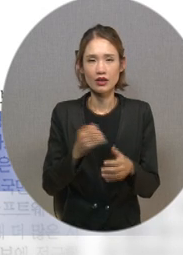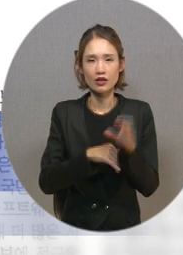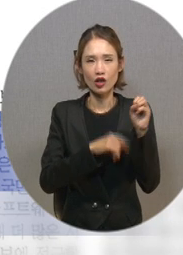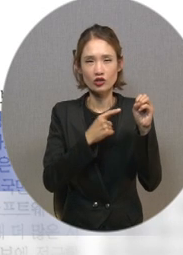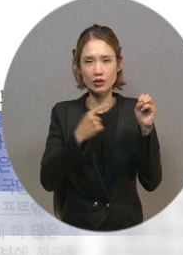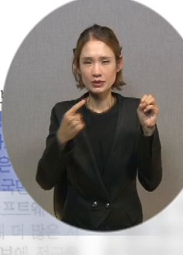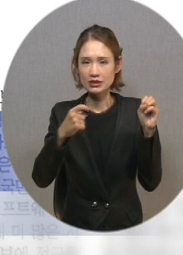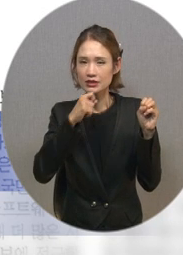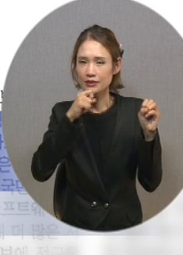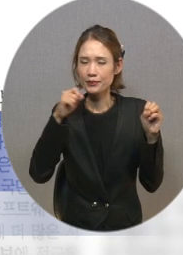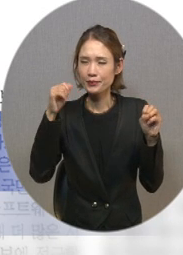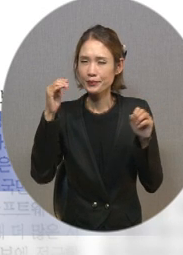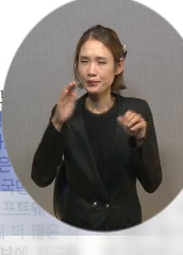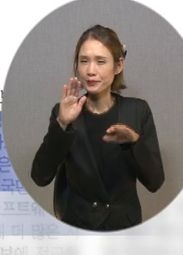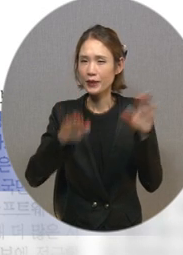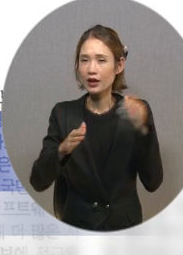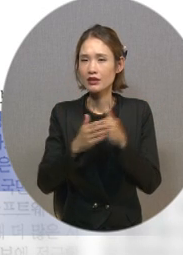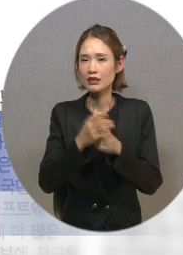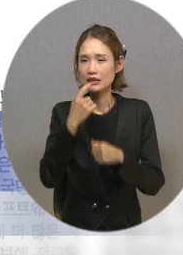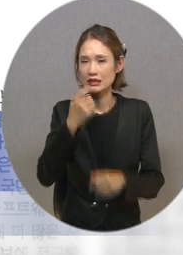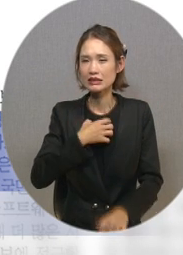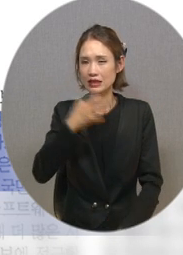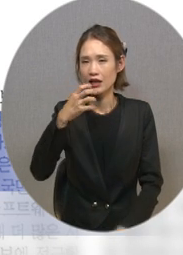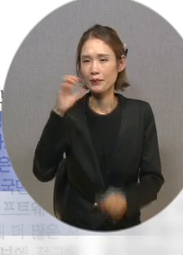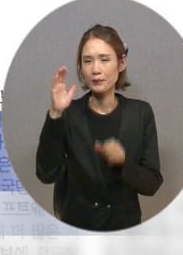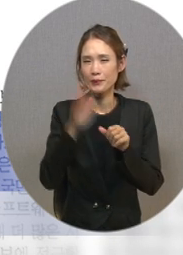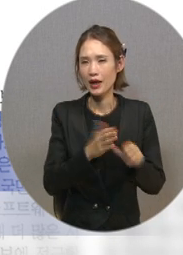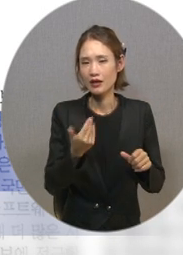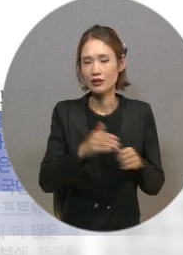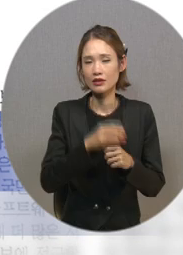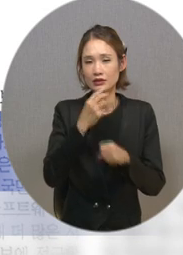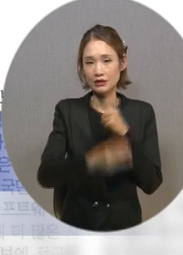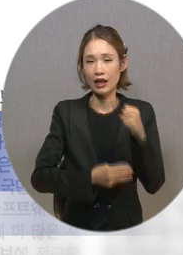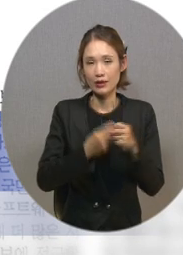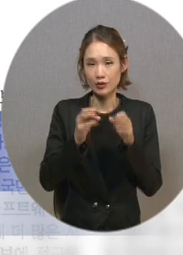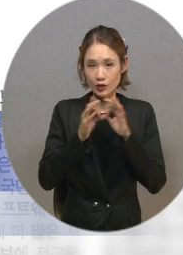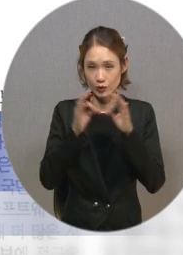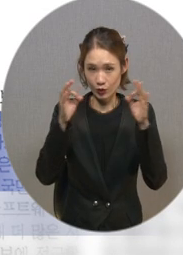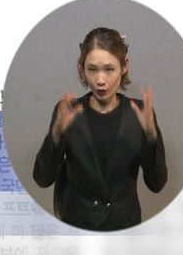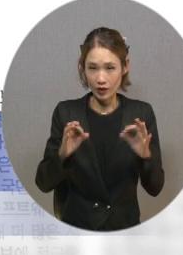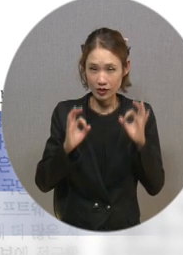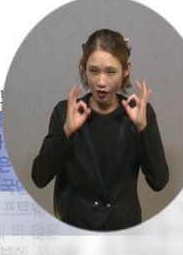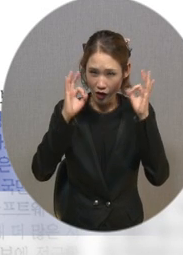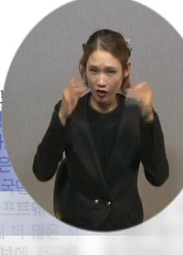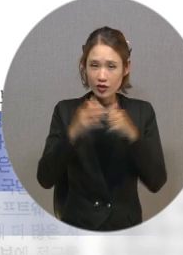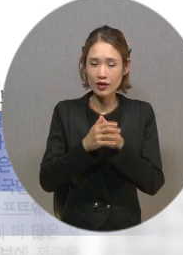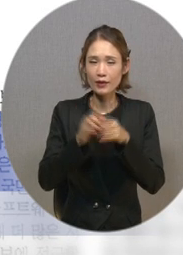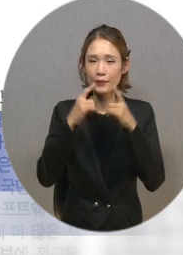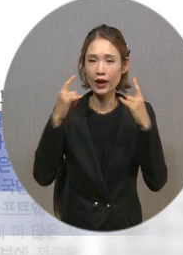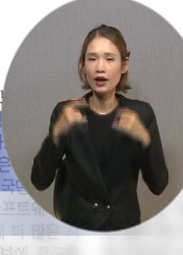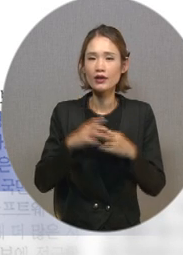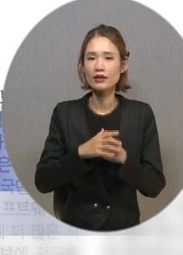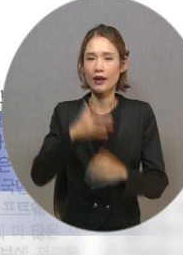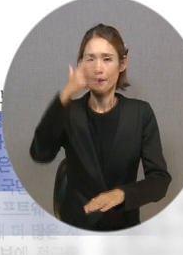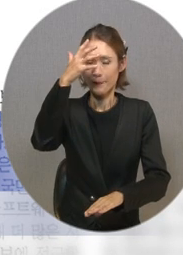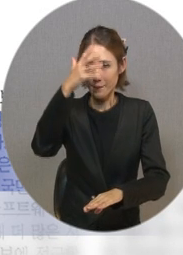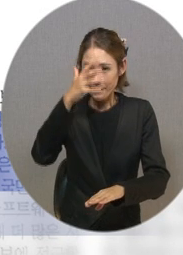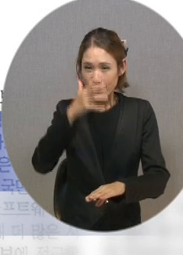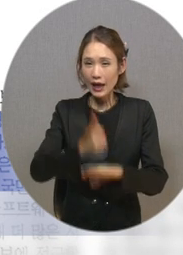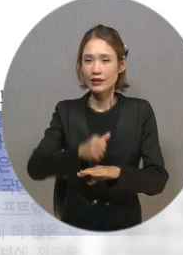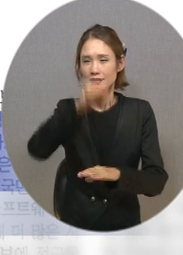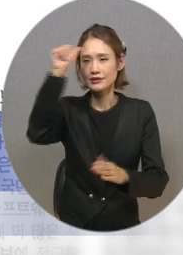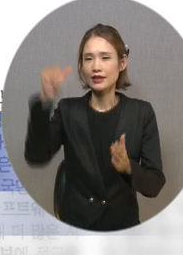차이로 아쉽게 금메달을 놓쳤지만 3년간 절치부심 지만 박 선수는 파리에서 마침내 생애 첫